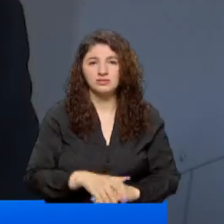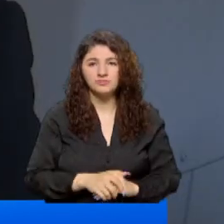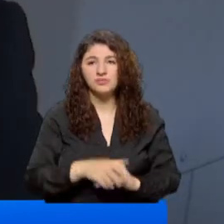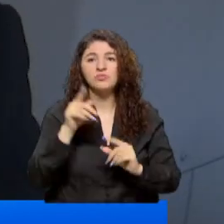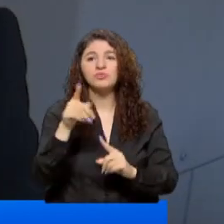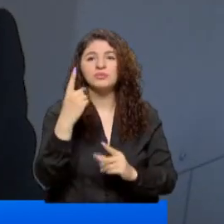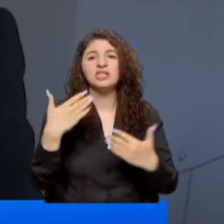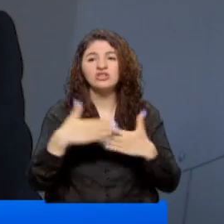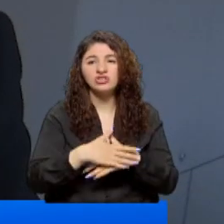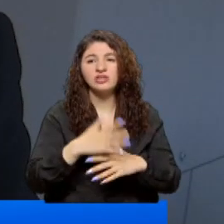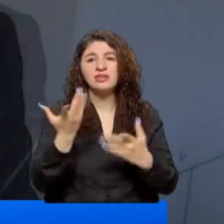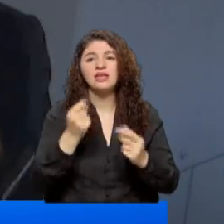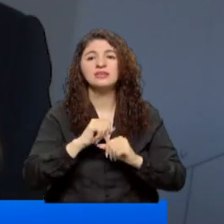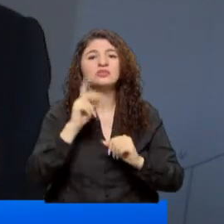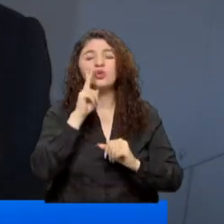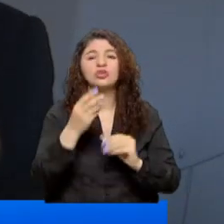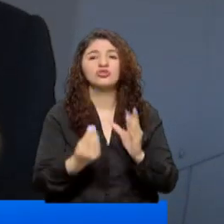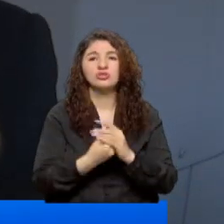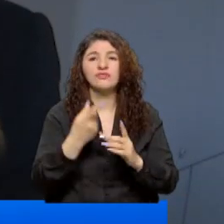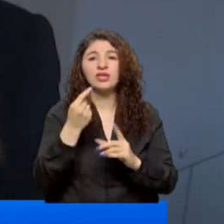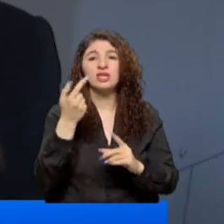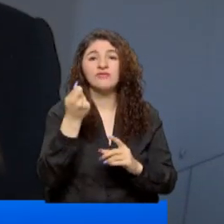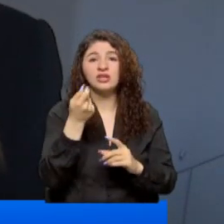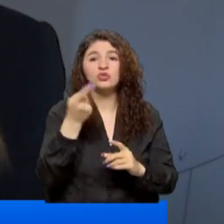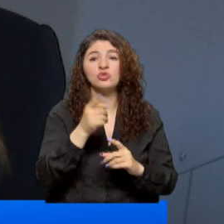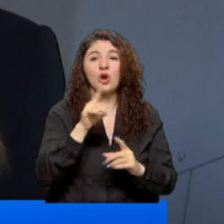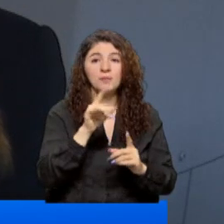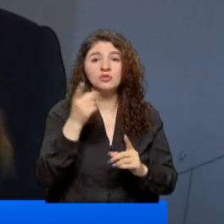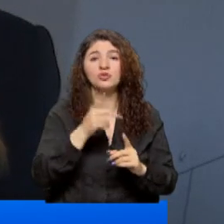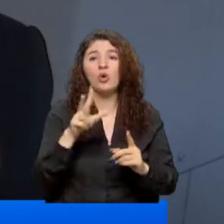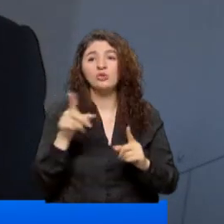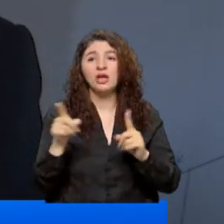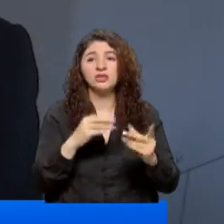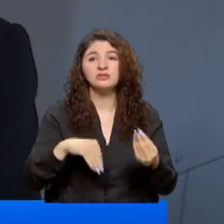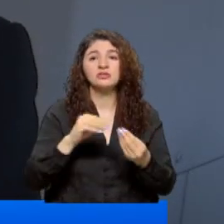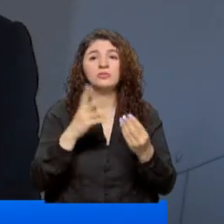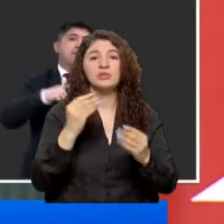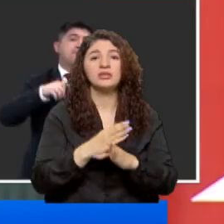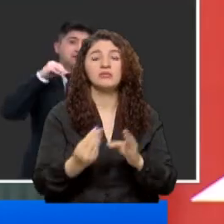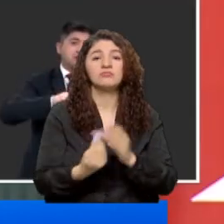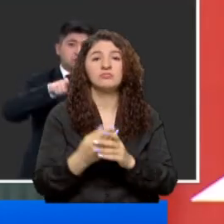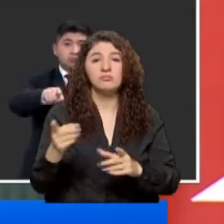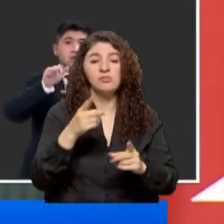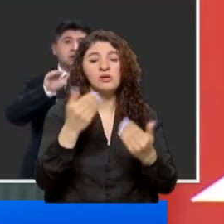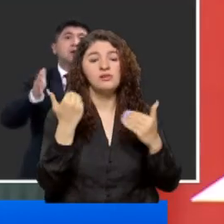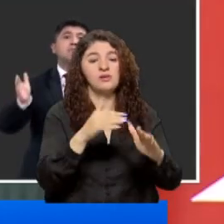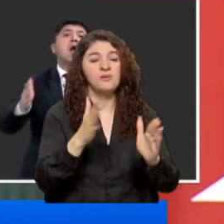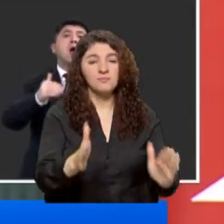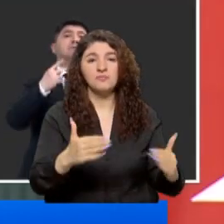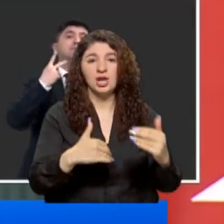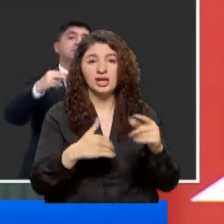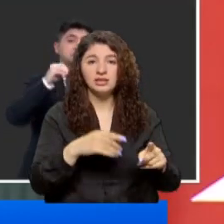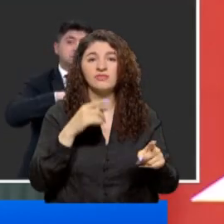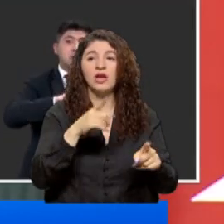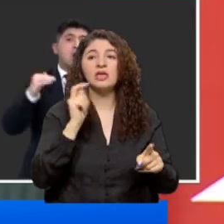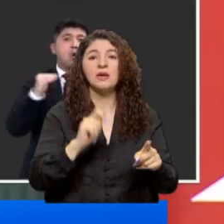korumaktır Bu bir gecede neye mal oldu fiyatların yüzde on beş ile yüzde 30 arasında artmasına sebep oldu bu